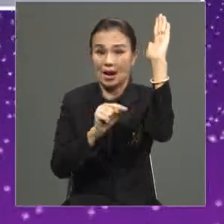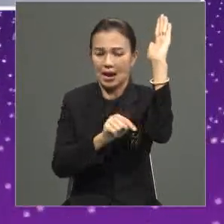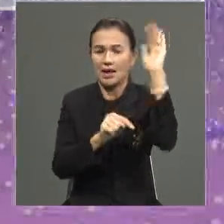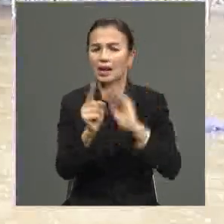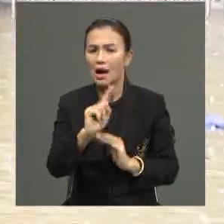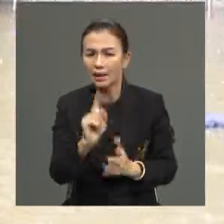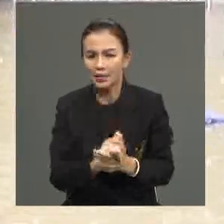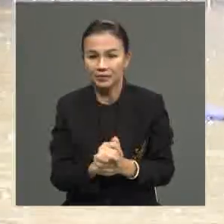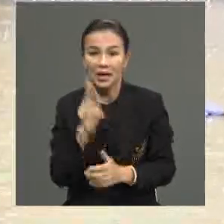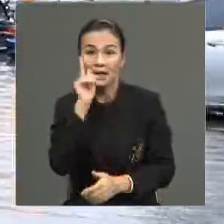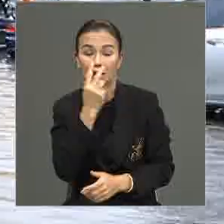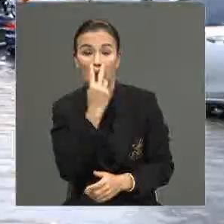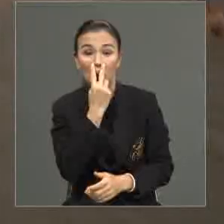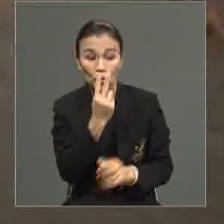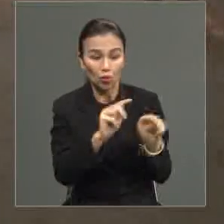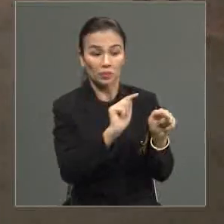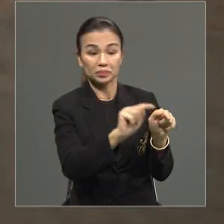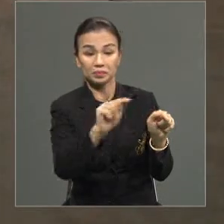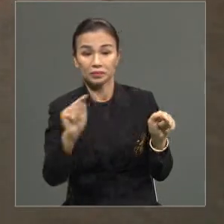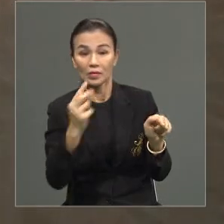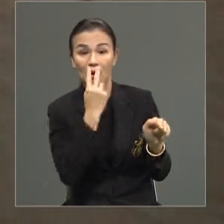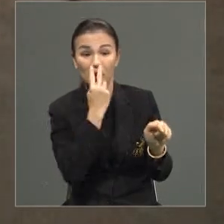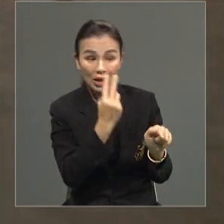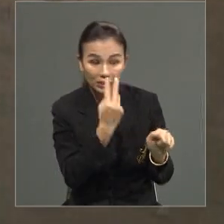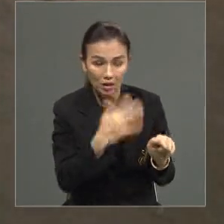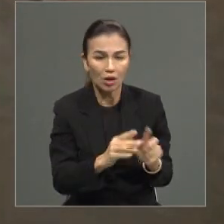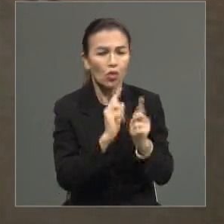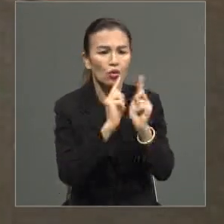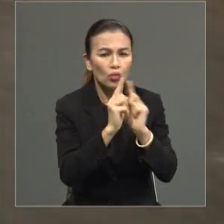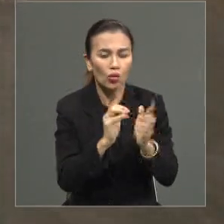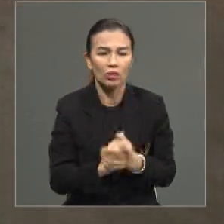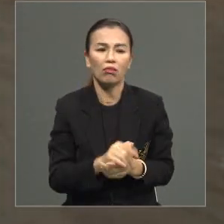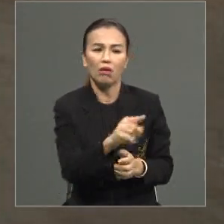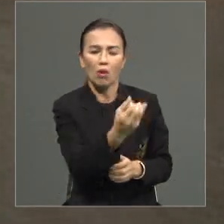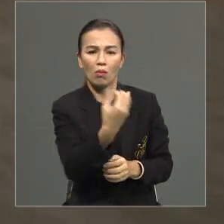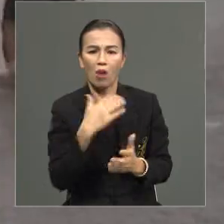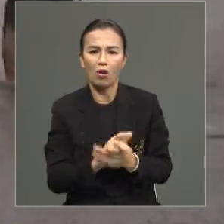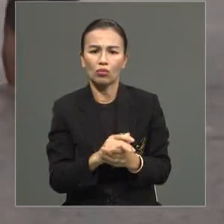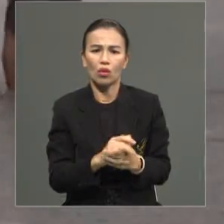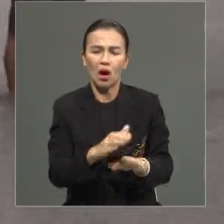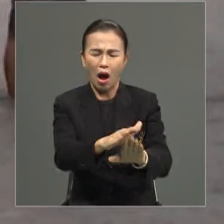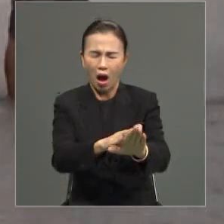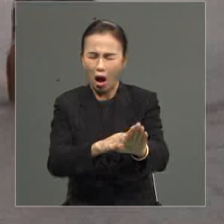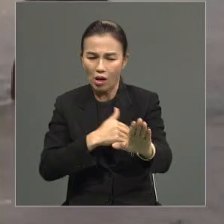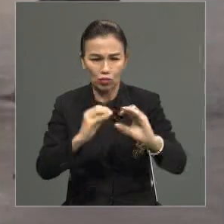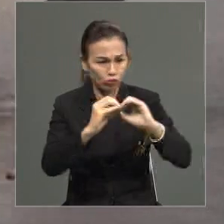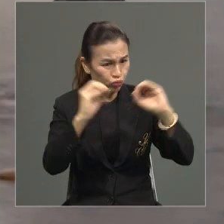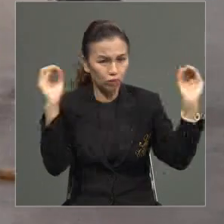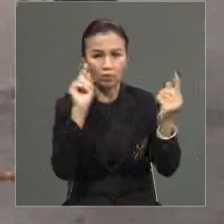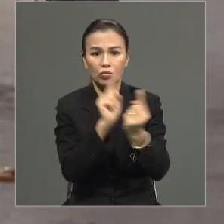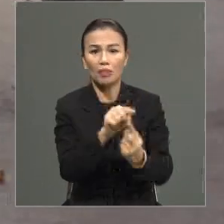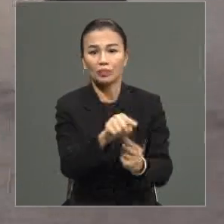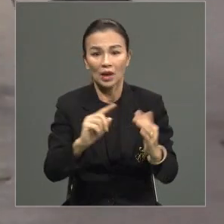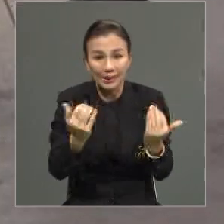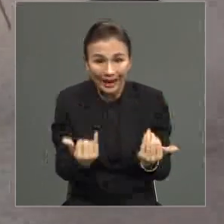ำรวจสถานการณ์ในหลายๆจุดพูดคุยกับชาวบ้านบางคนบอกว่าไม่เคยเจอแบบนี้มาหลายสิบปีแล้วนะ ใช่ครับ รอบ